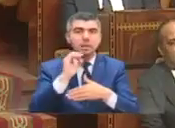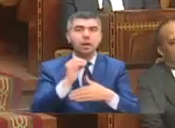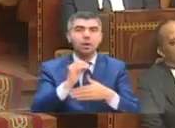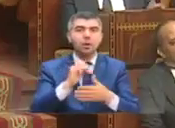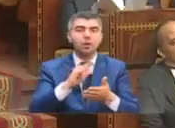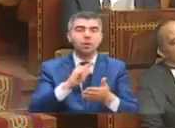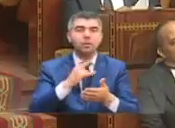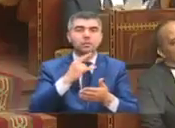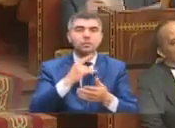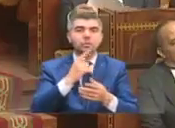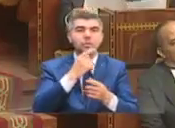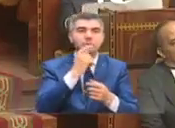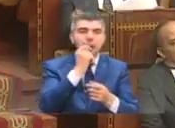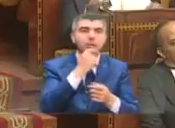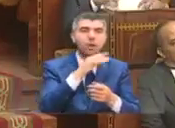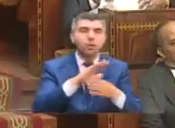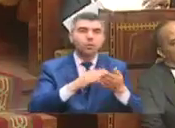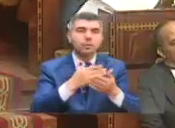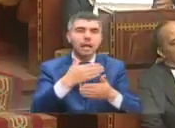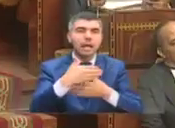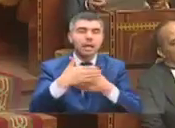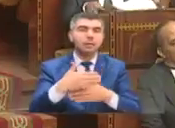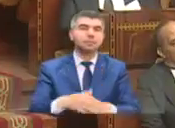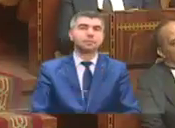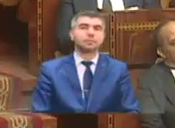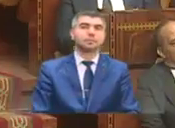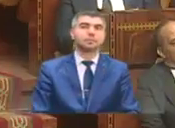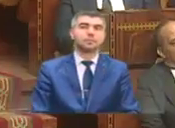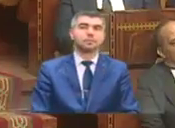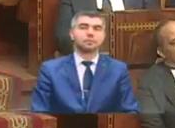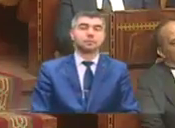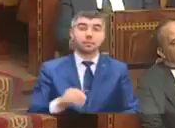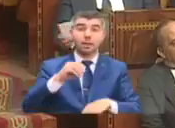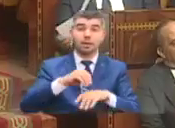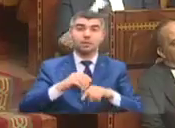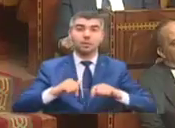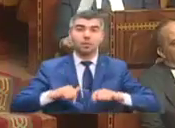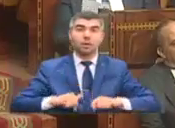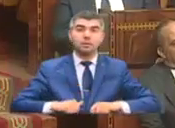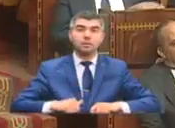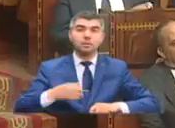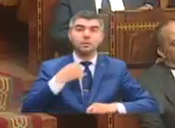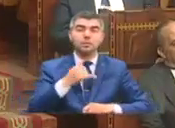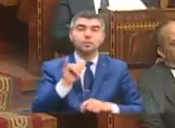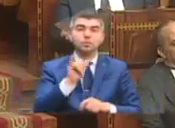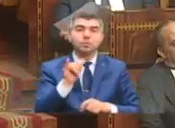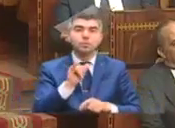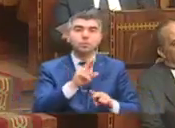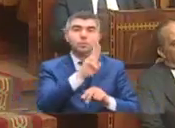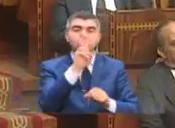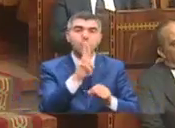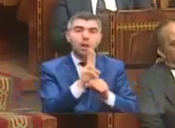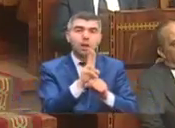ذلك وايتم ديس والمسا. وبالمناسبه سيده كاتبه الدوله نسالكم عن السد لي،